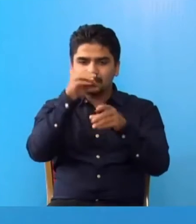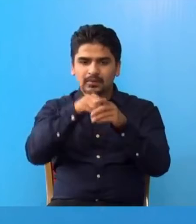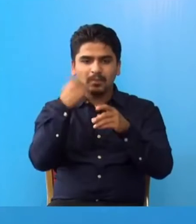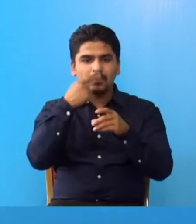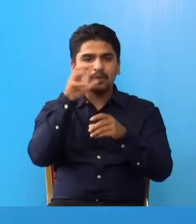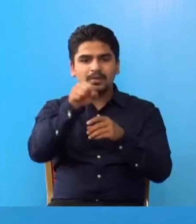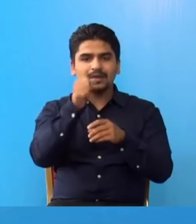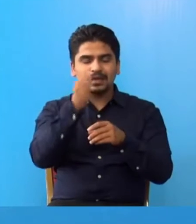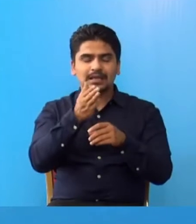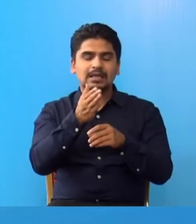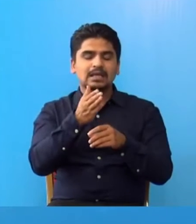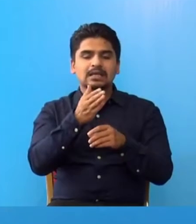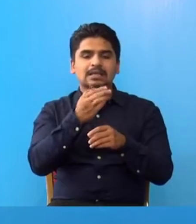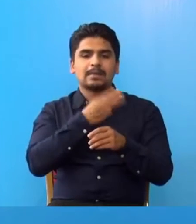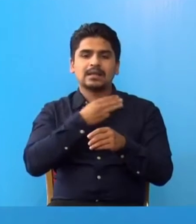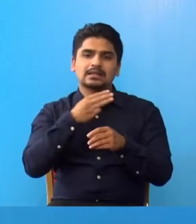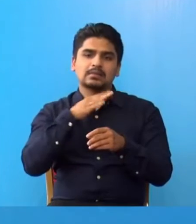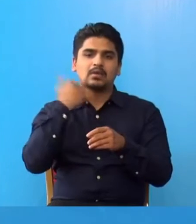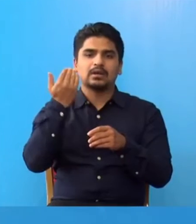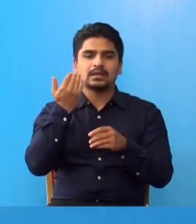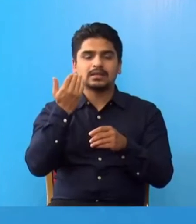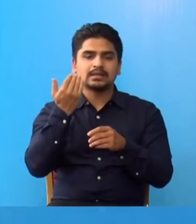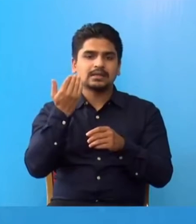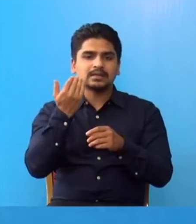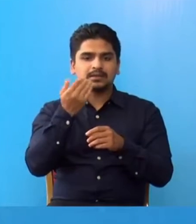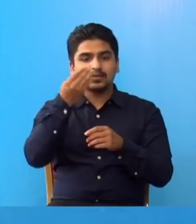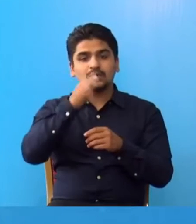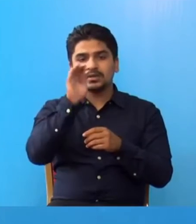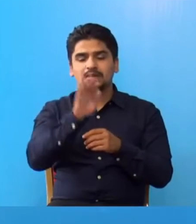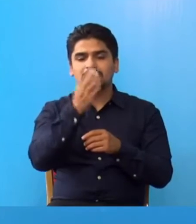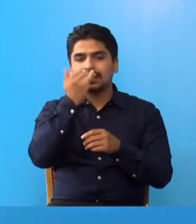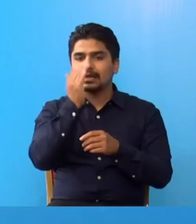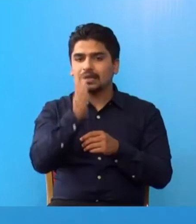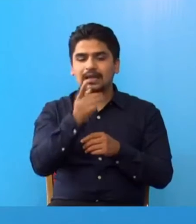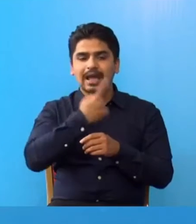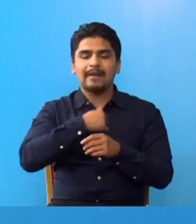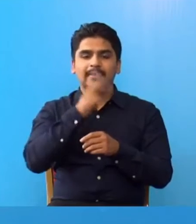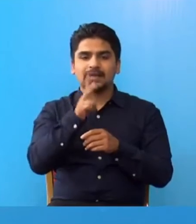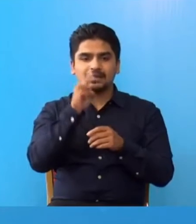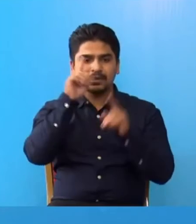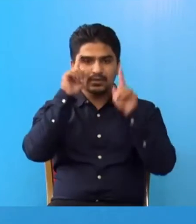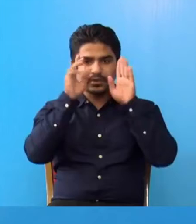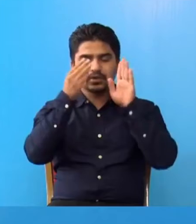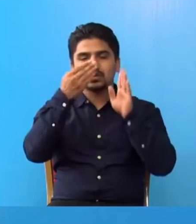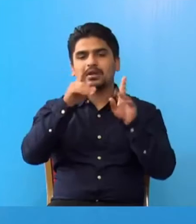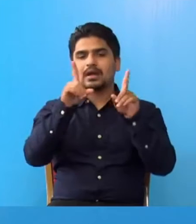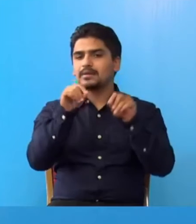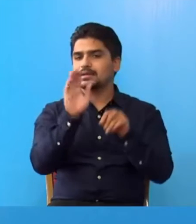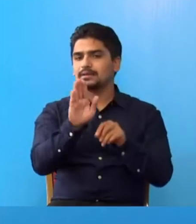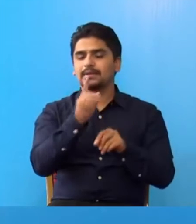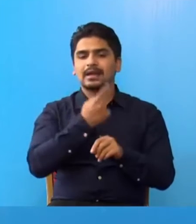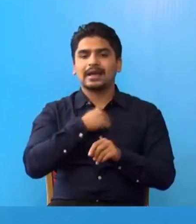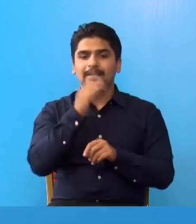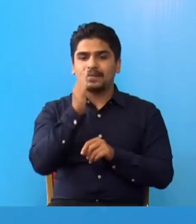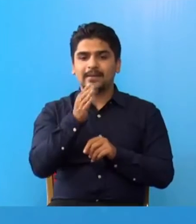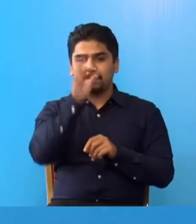भग्यान मानचे को ज्याने लिने, आवेसमा आरे ज्याने लिने, उनसक्नी भग्यों नाले, हमी एस प्रती सतर को वनुपर छा, हमी